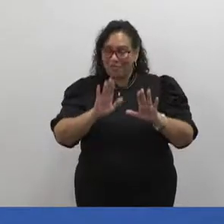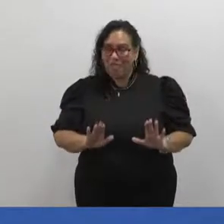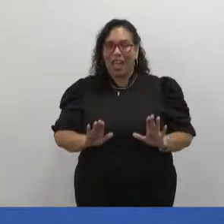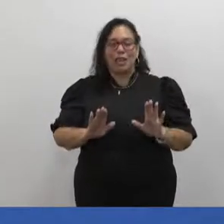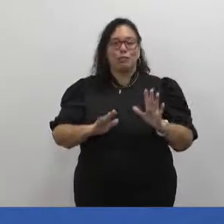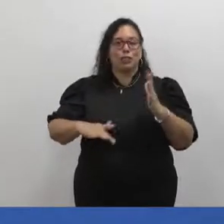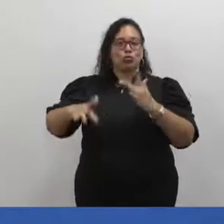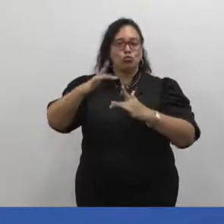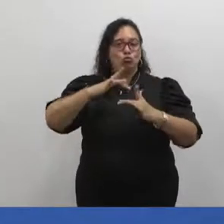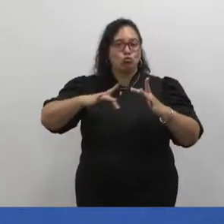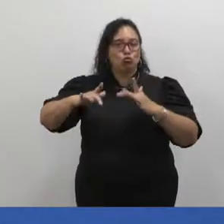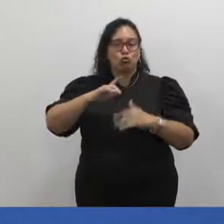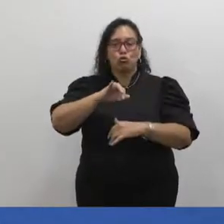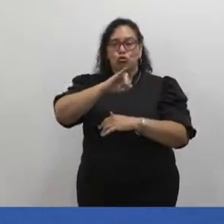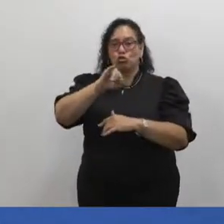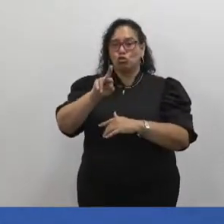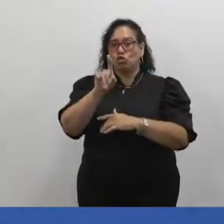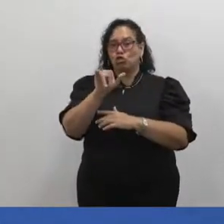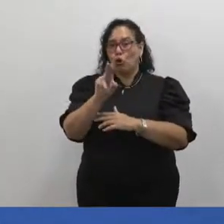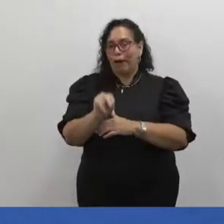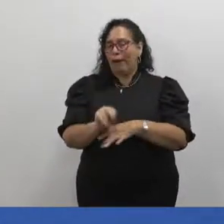tê chú